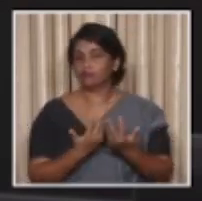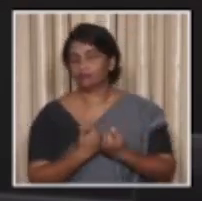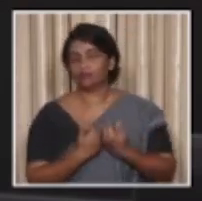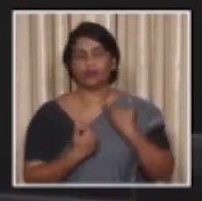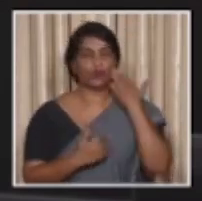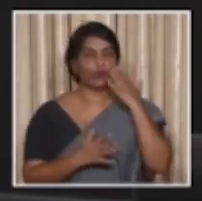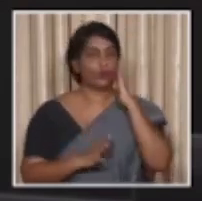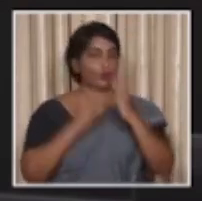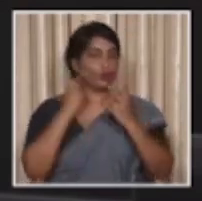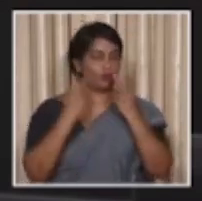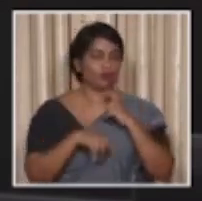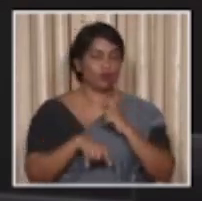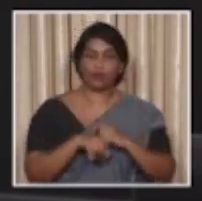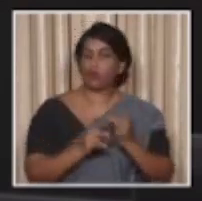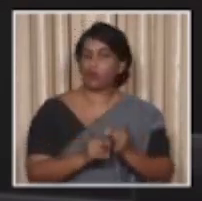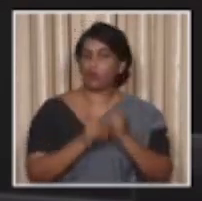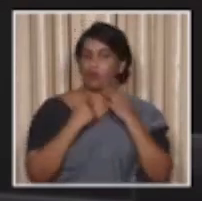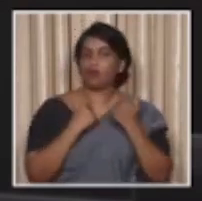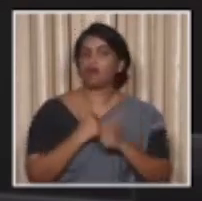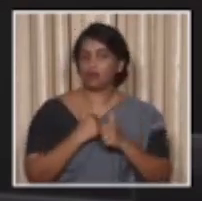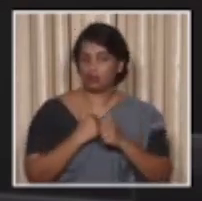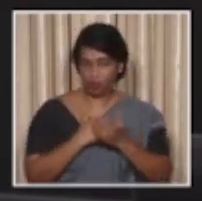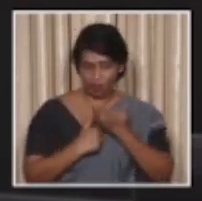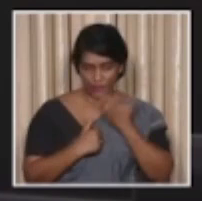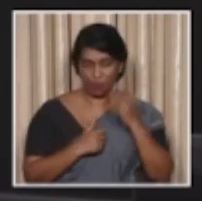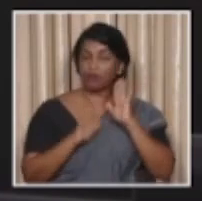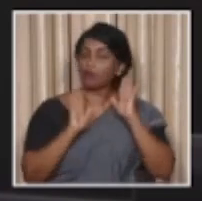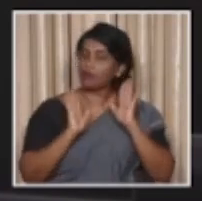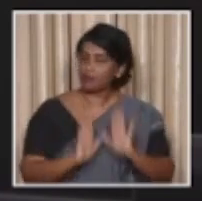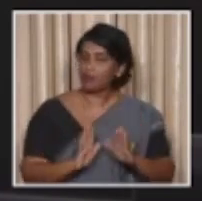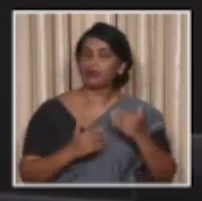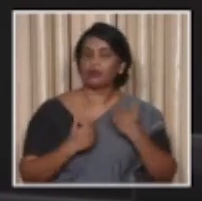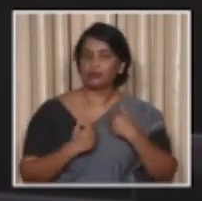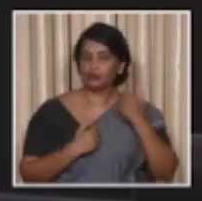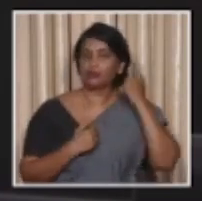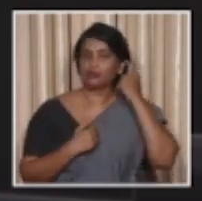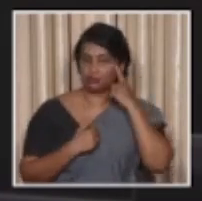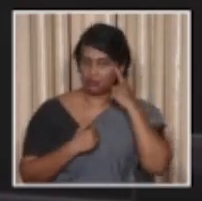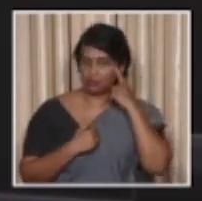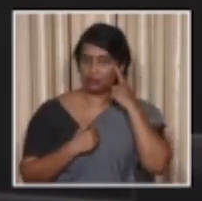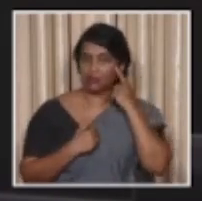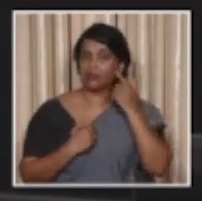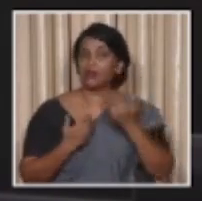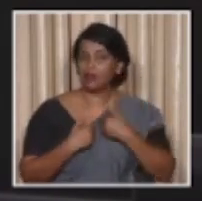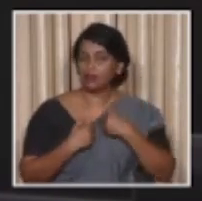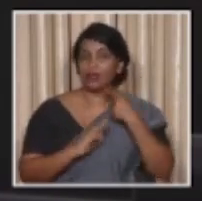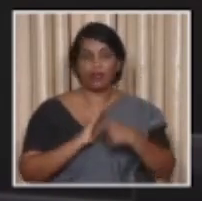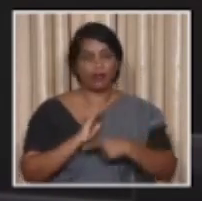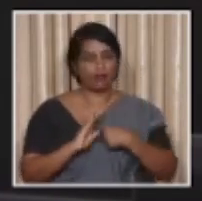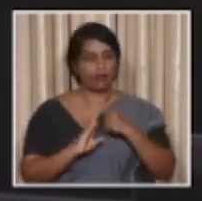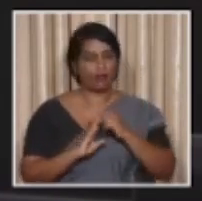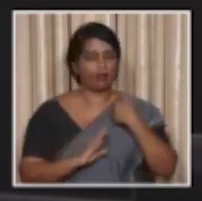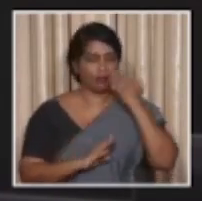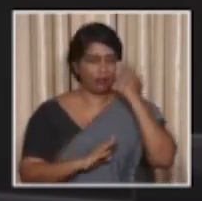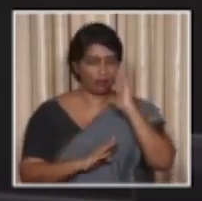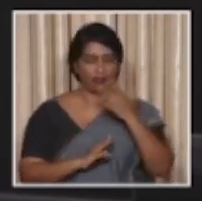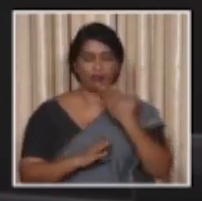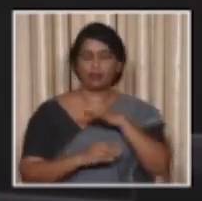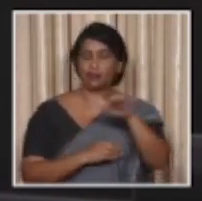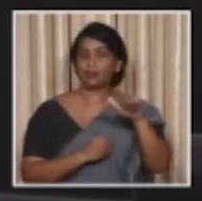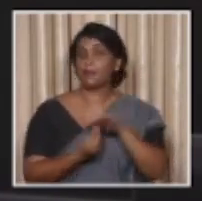සංචාරකයන්ට උචිත විදිහට අපිට සකස් කරන්න පුළුවන්. නමුත් මම කල්පනා කරනවා අපේ රටේ තියෙන මේ ස්වභාවික